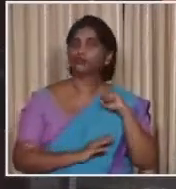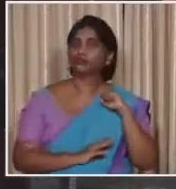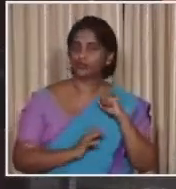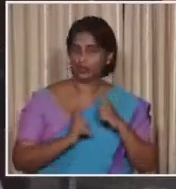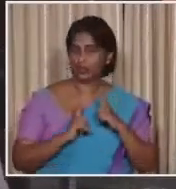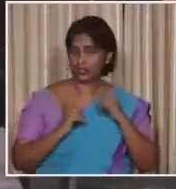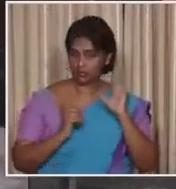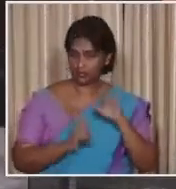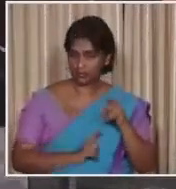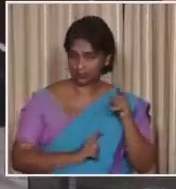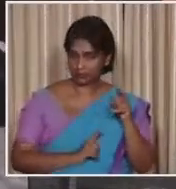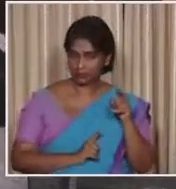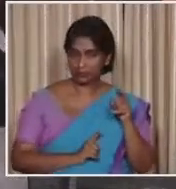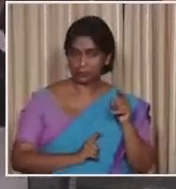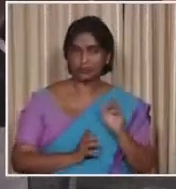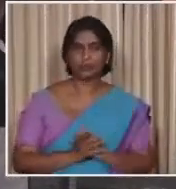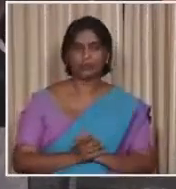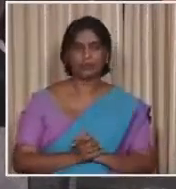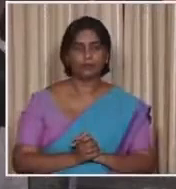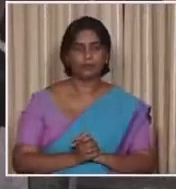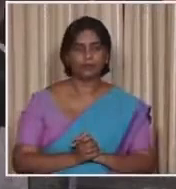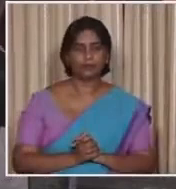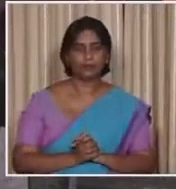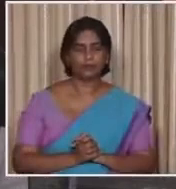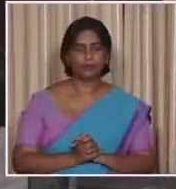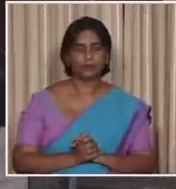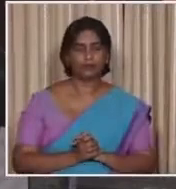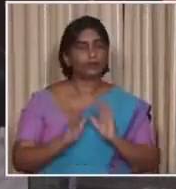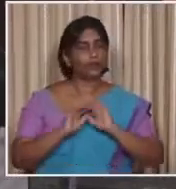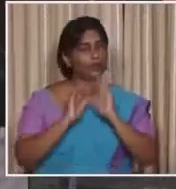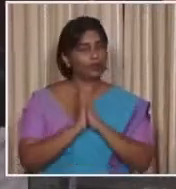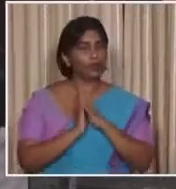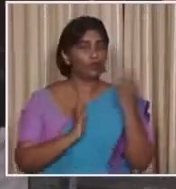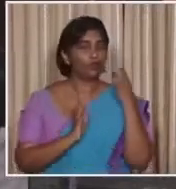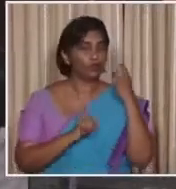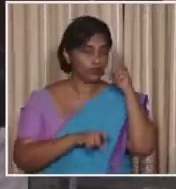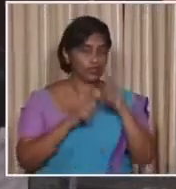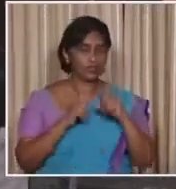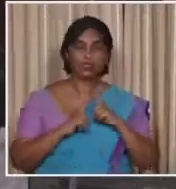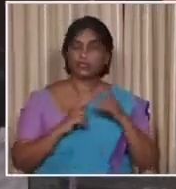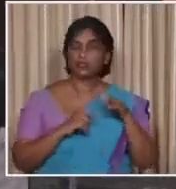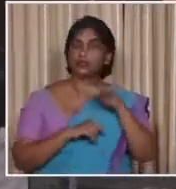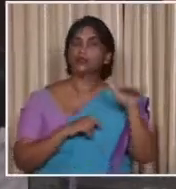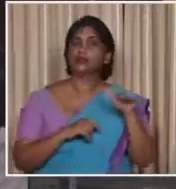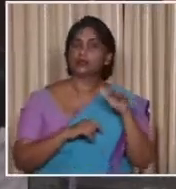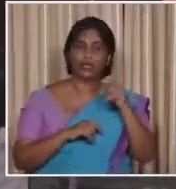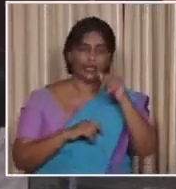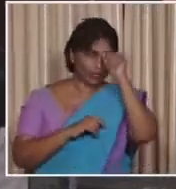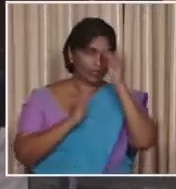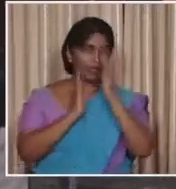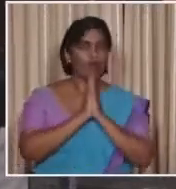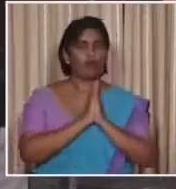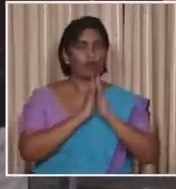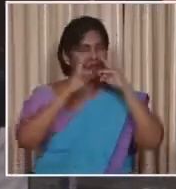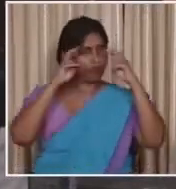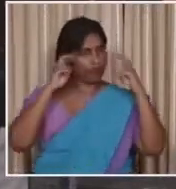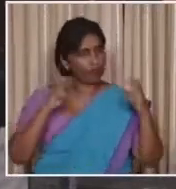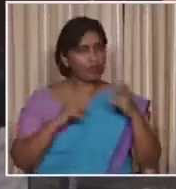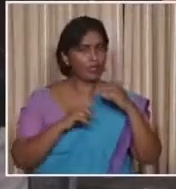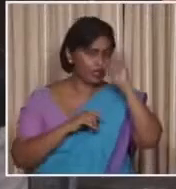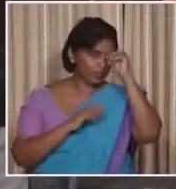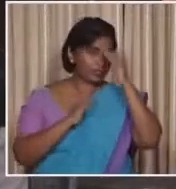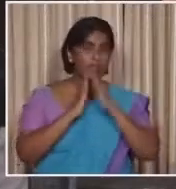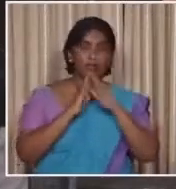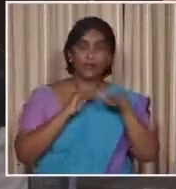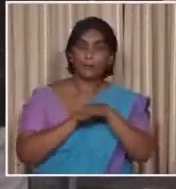รักกันรักกันอังกีเอลลามมุสลิมกัลวาลมพิรเดชังกัลิเล่อินดุกโคลกัลโวอินดุกกัลวาลมพิรเด